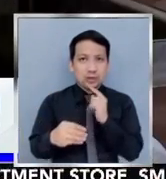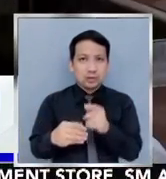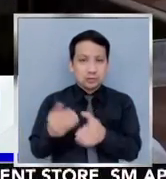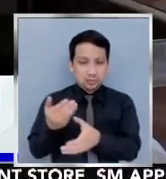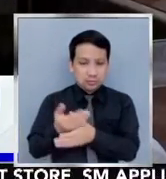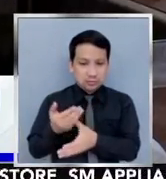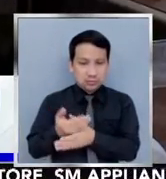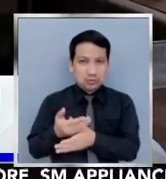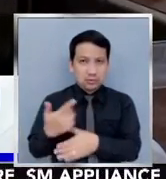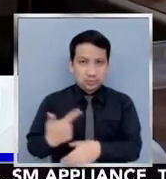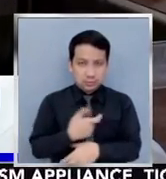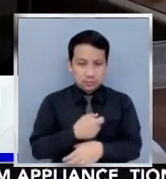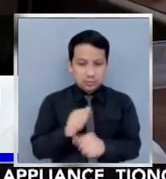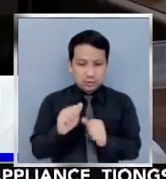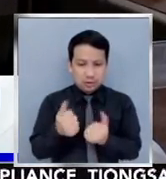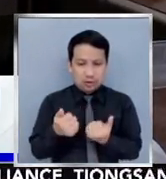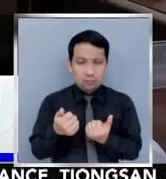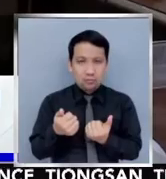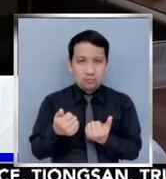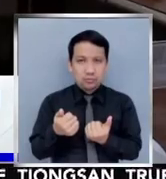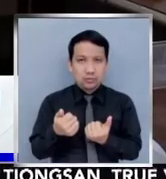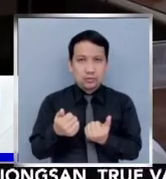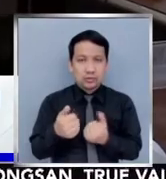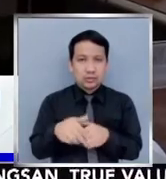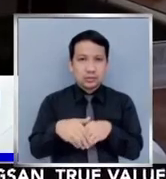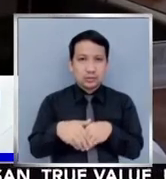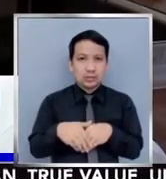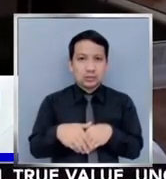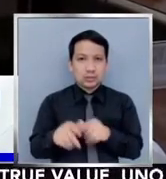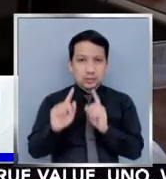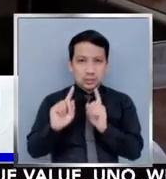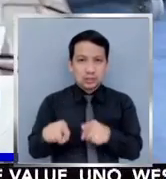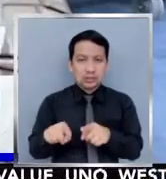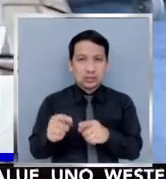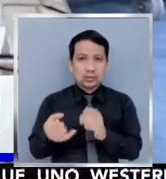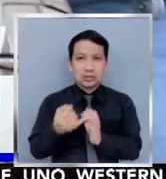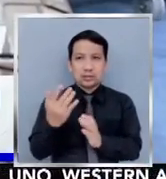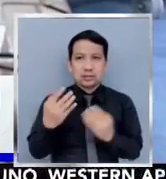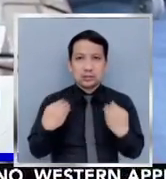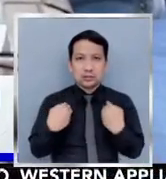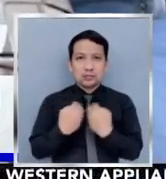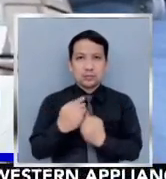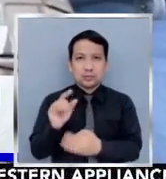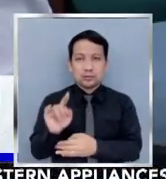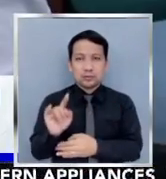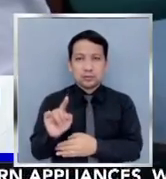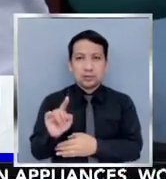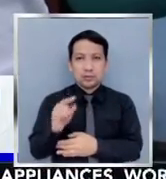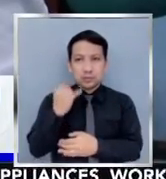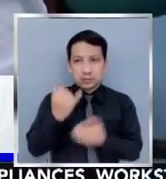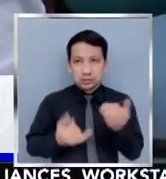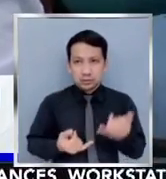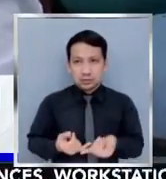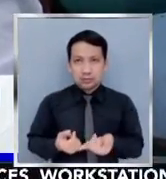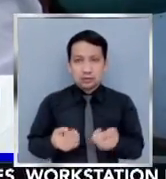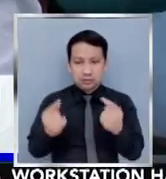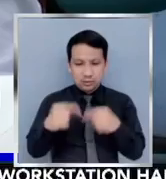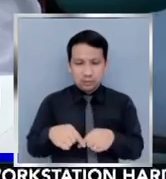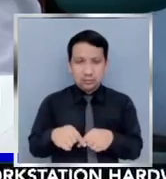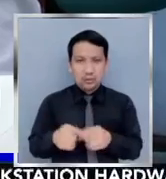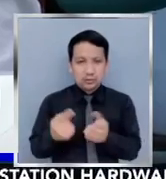nung mga nasaktan? Hindi na nagkaroon ng pagkakataong makasagot dito ang ilan pang miyembro ng media na naimbitahan sa pagdinig. Ang usapan patungkol